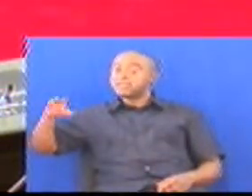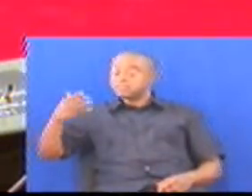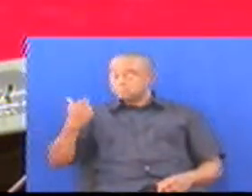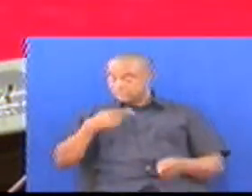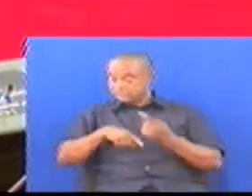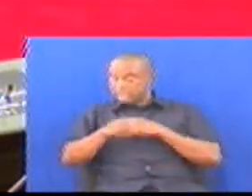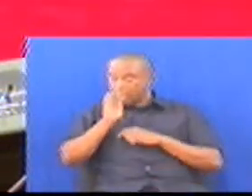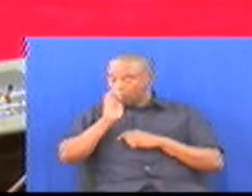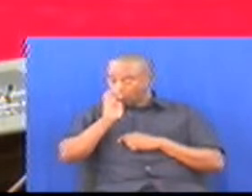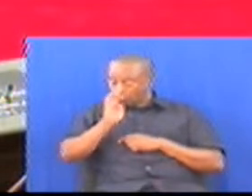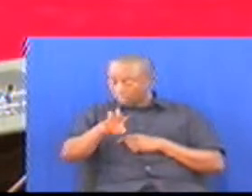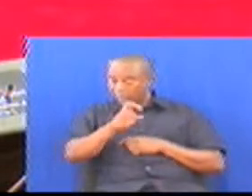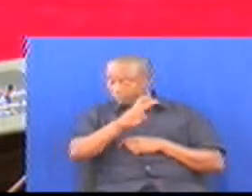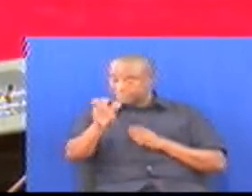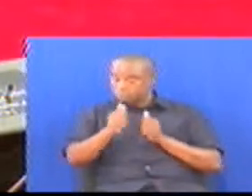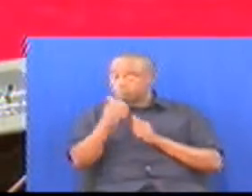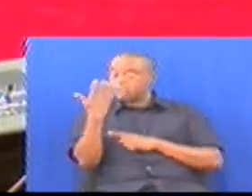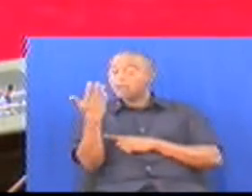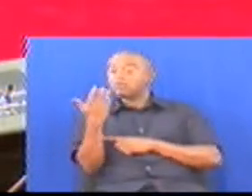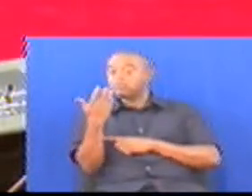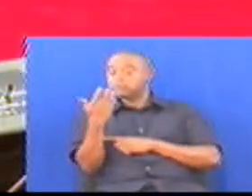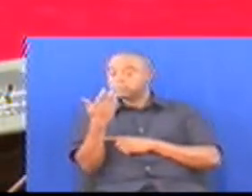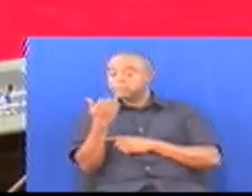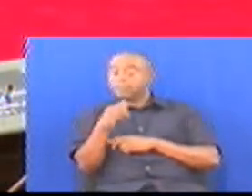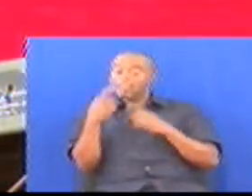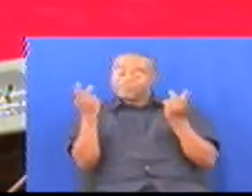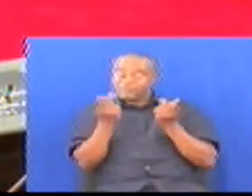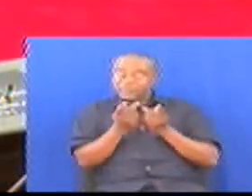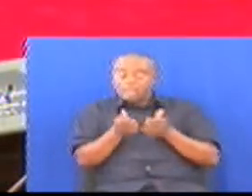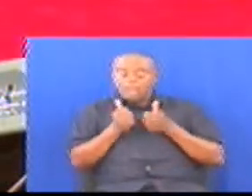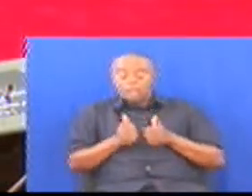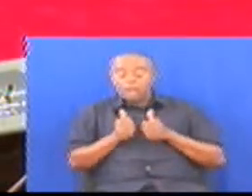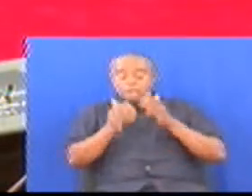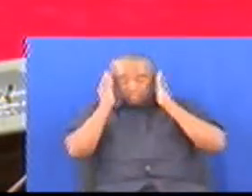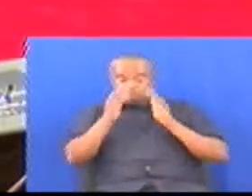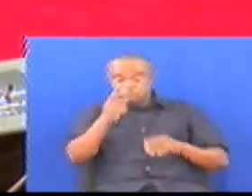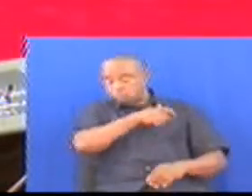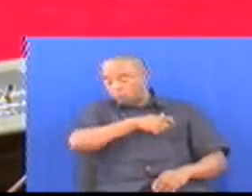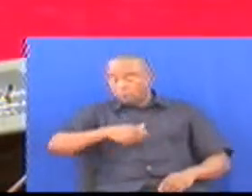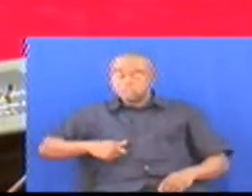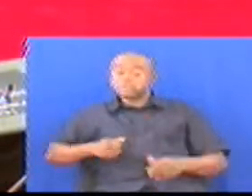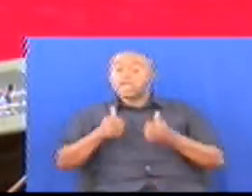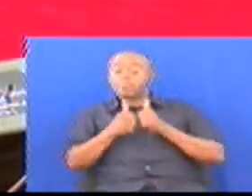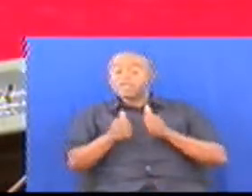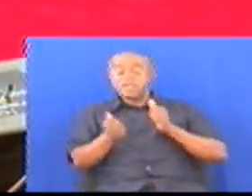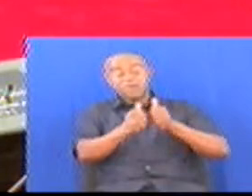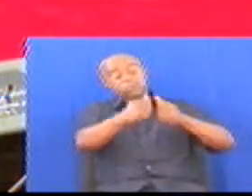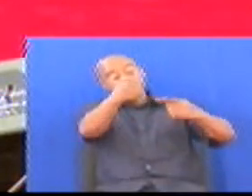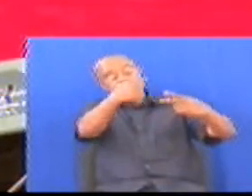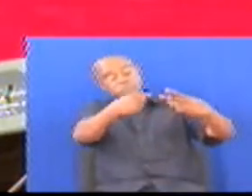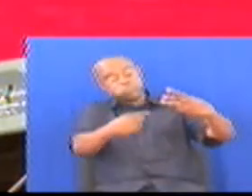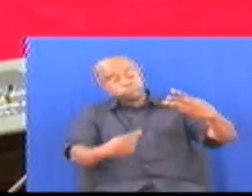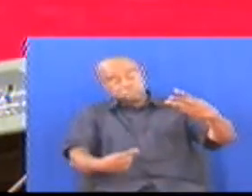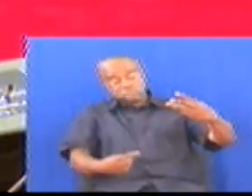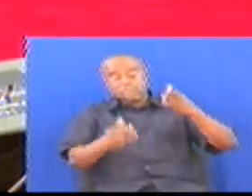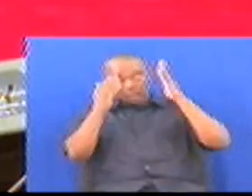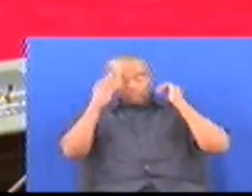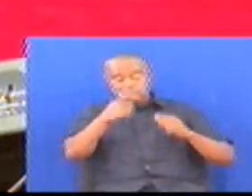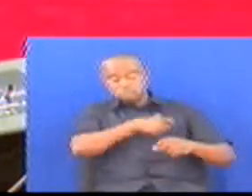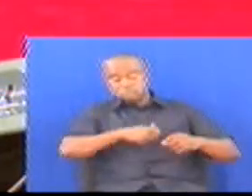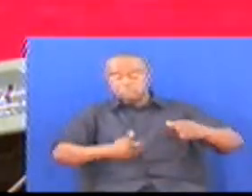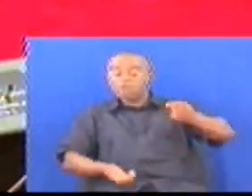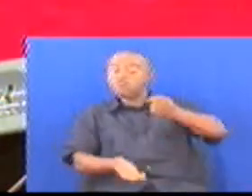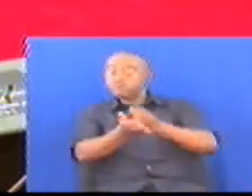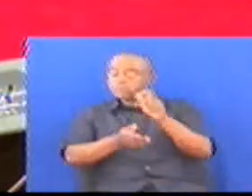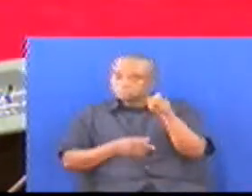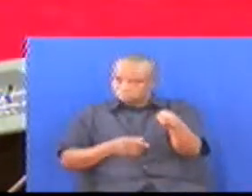mwaka 2015, pamoja na ahadi alizozitoa Mheshimiwa Dr. John Pombe Joseph Magufuli, Rais wa Jamhuri ya